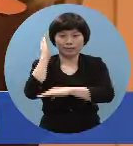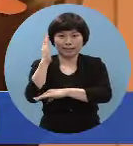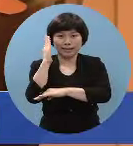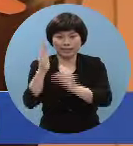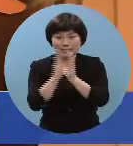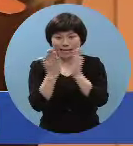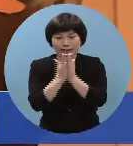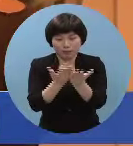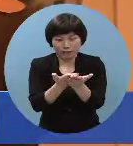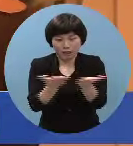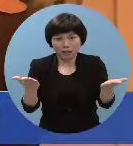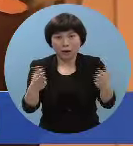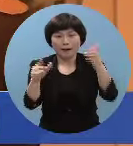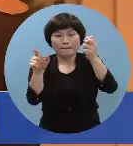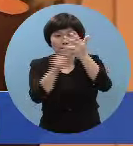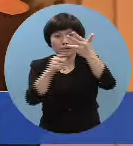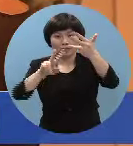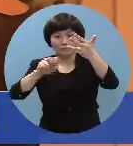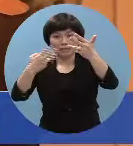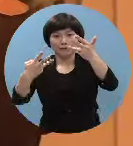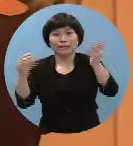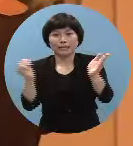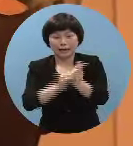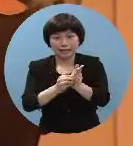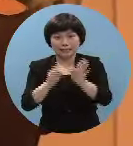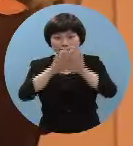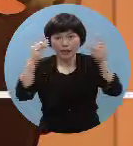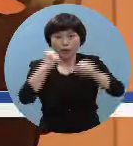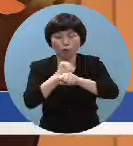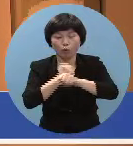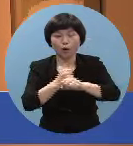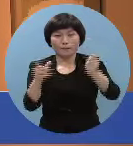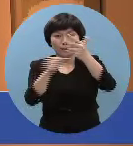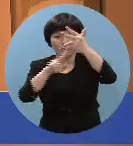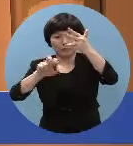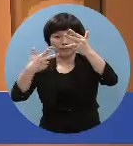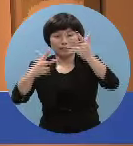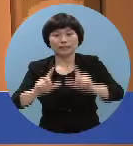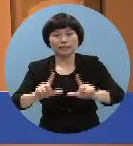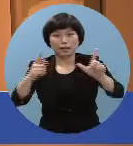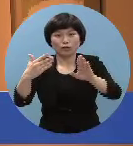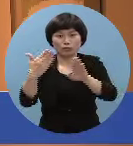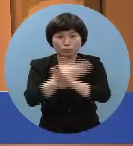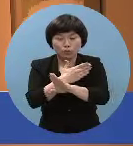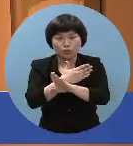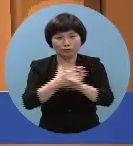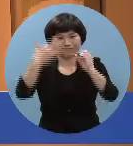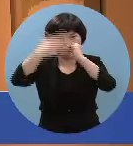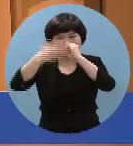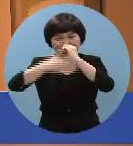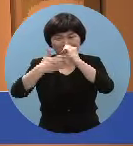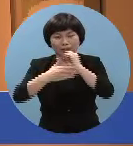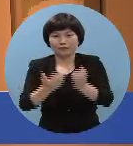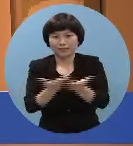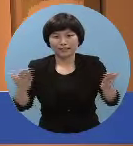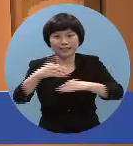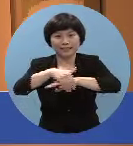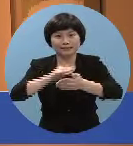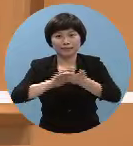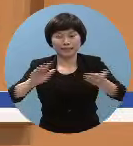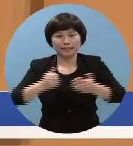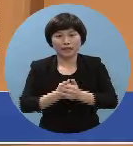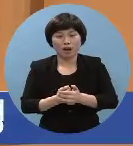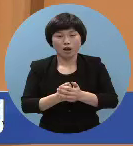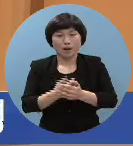여름이야기 도서전을 8월 23일까지 개최하며 27일부터는 호국영웅사진전이 개최됩니다.